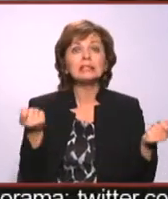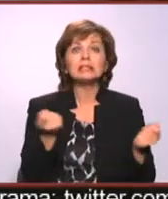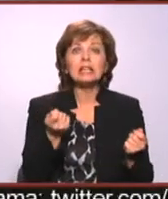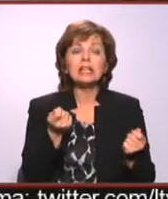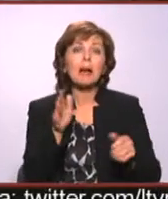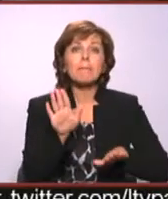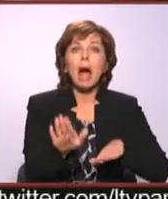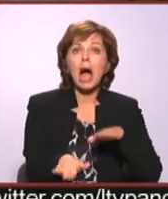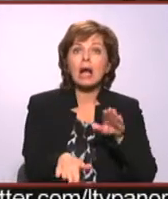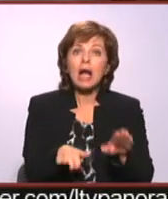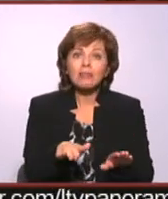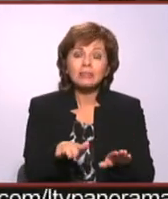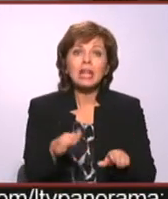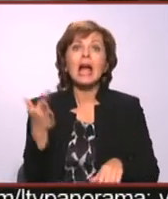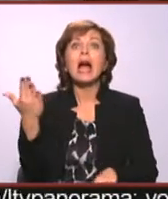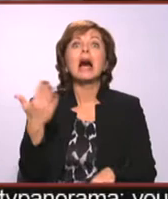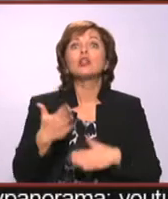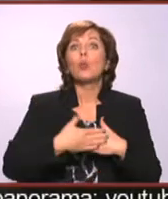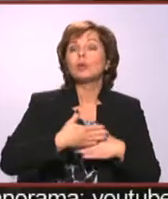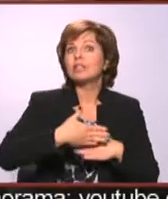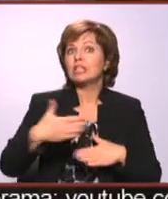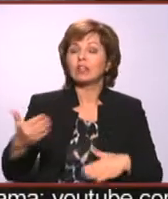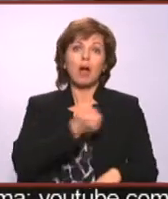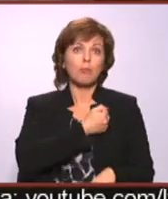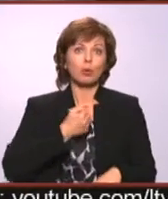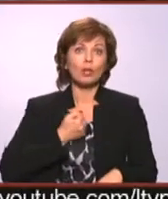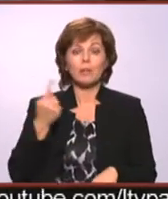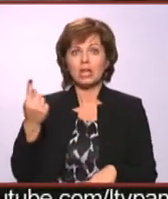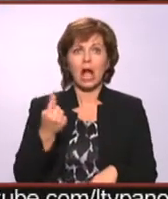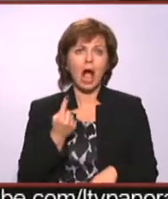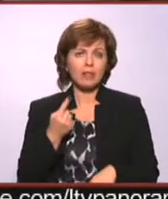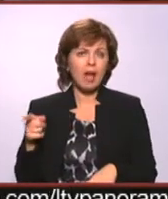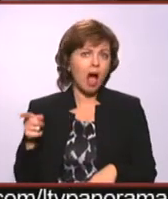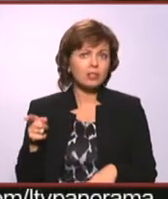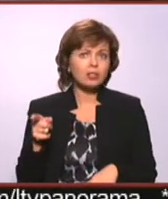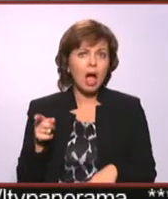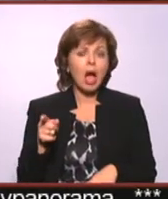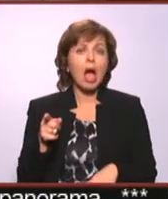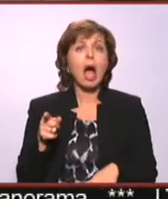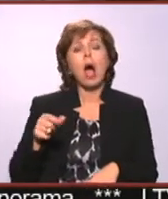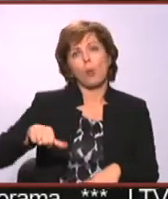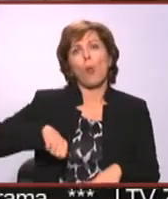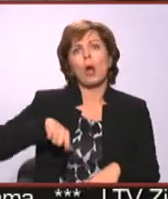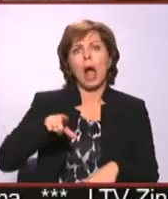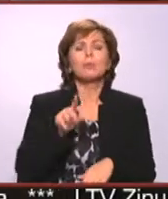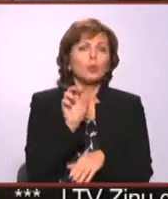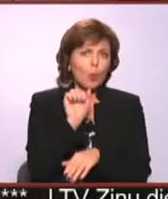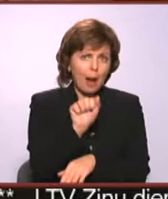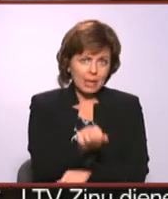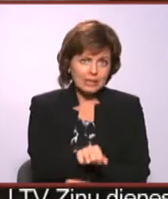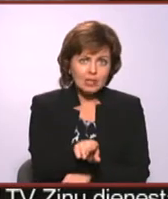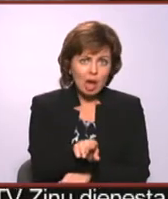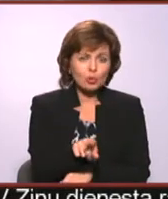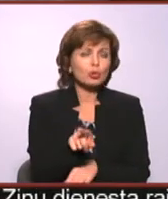šīs durvis, ienāk bruņinieks, visi bruņās no galvas līdz kājām, nometās baronu priekšā uz ceļiem, pasniedz kaut